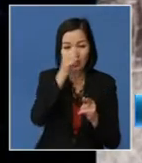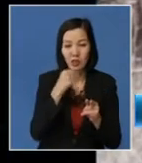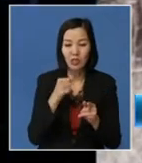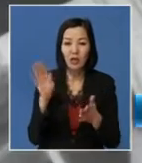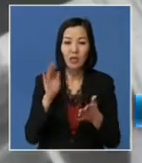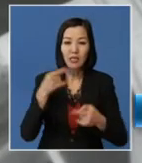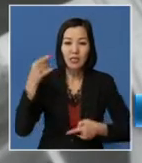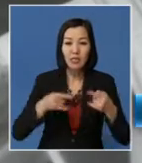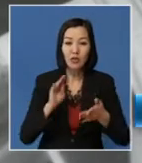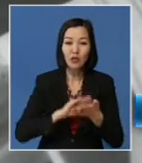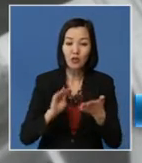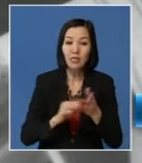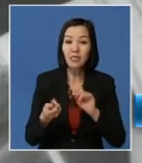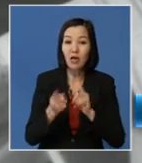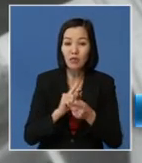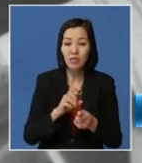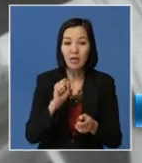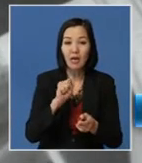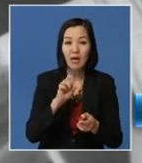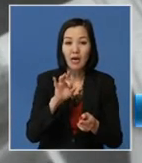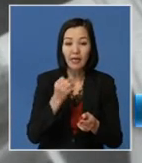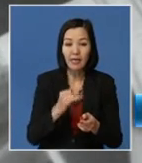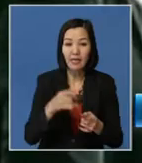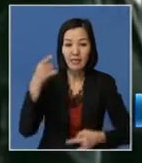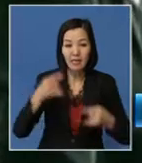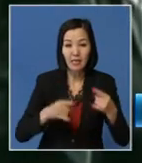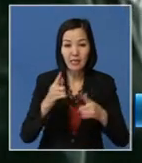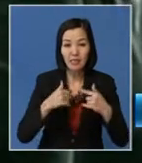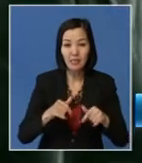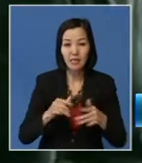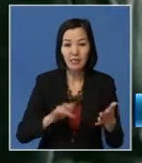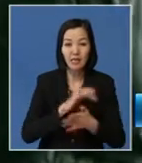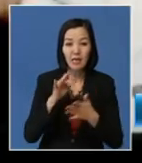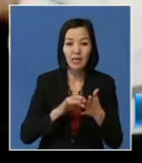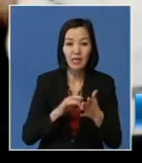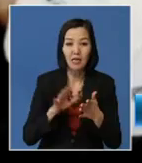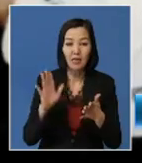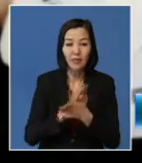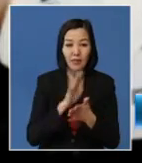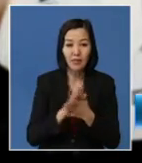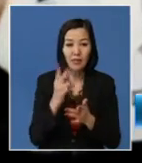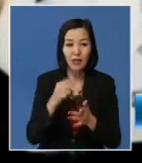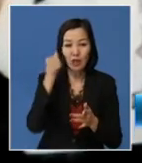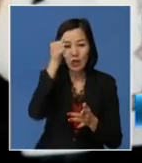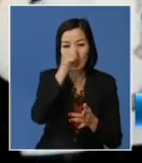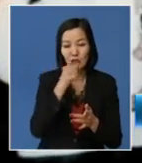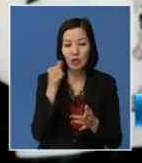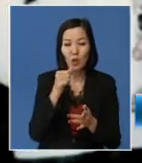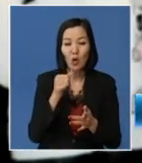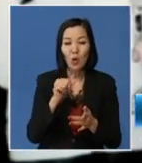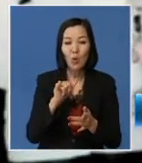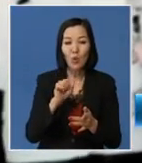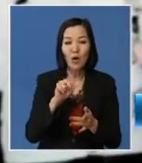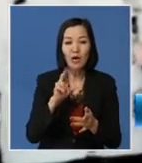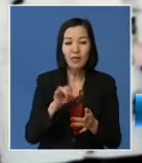тележурналистикаға қадам басады. Арай телеарнасы негізін қаласты, қала әкімі баспасөз қызметін құрып, 2 жыл эфирге уақыт ақпараттық